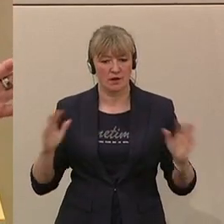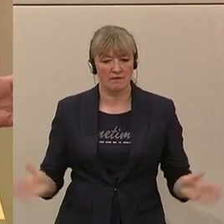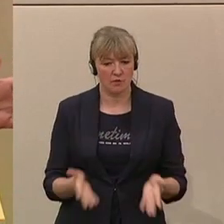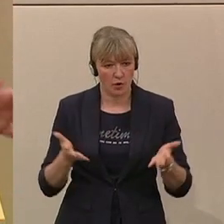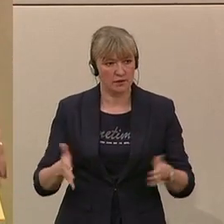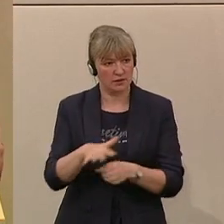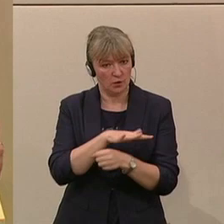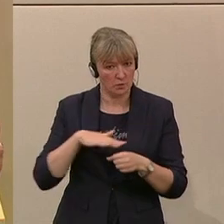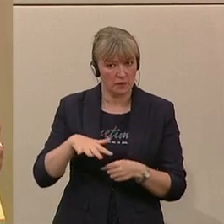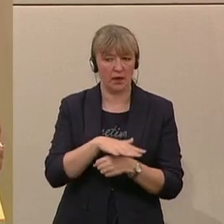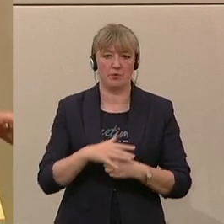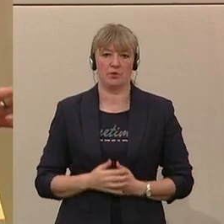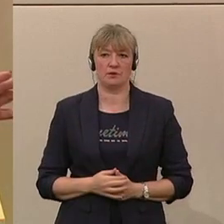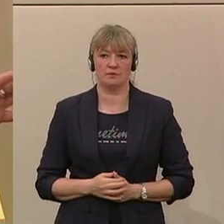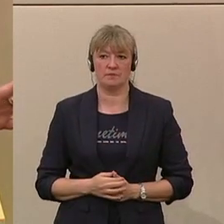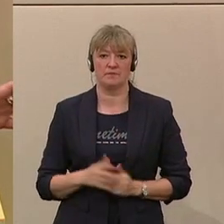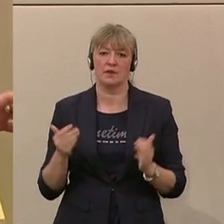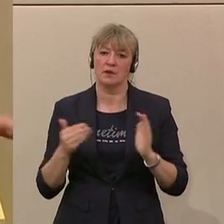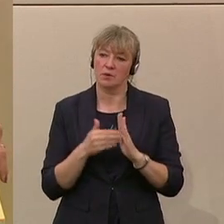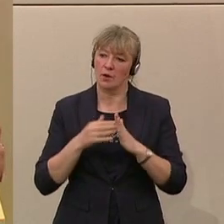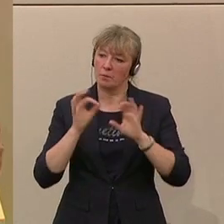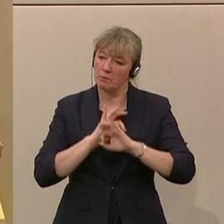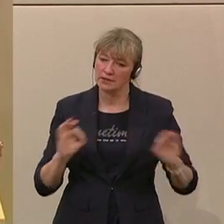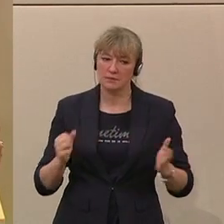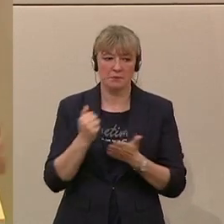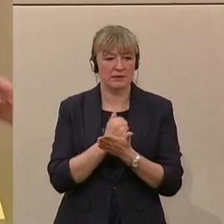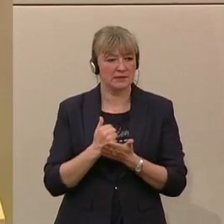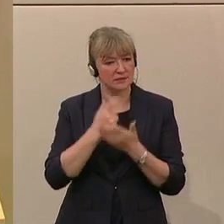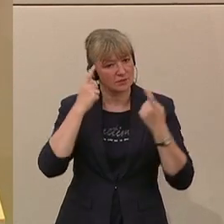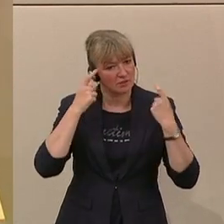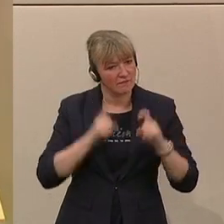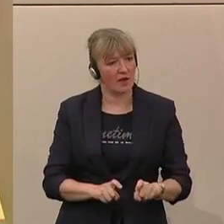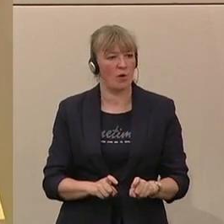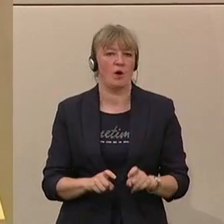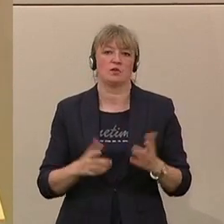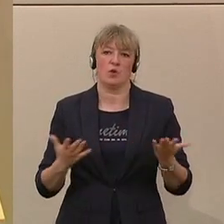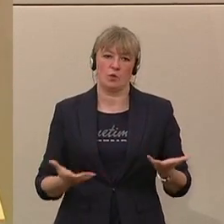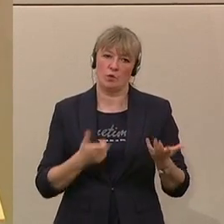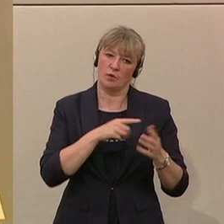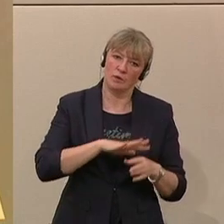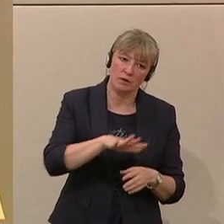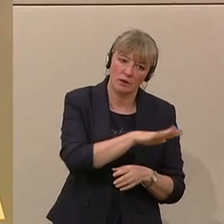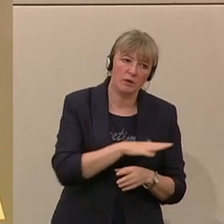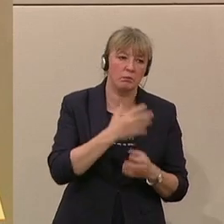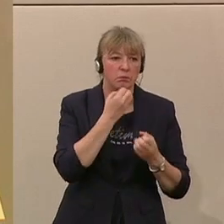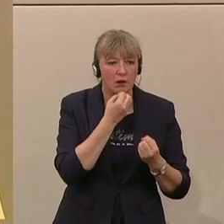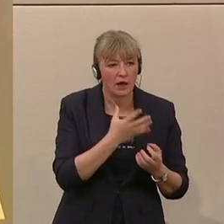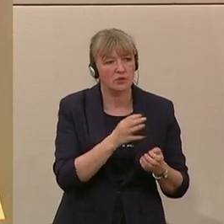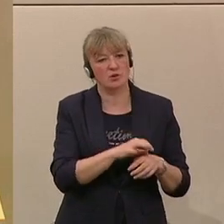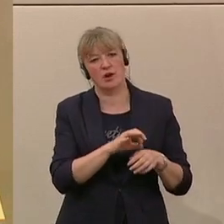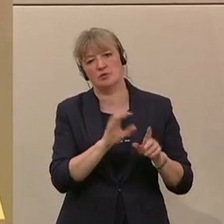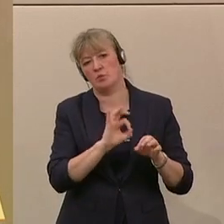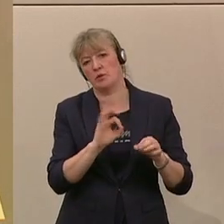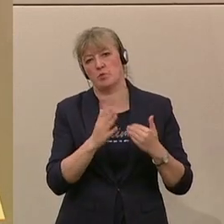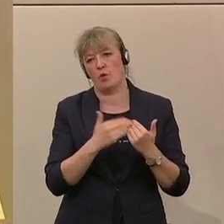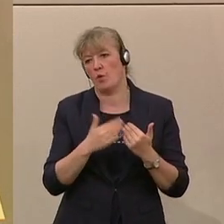gesundheitsfördernde Umgebung. Sie brauchen beste medizinische Versorgung, sowohl im niedergelassenen Bereich als auch im Spitalsbereich. Und